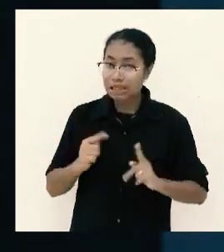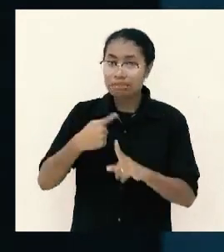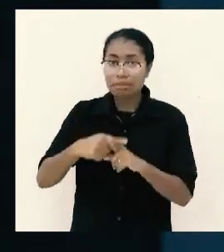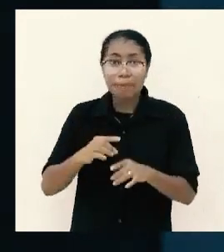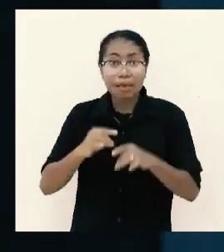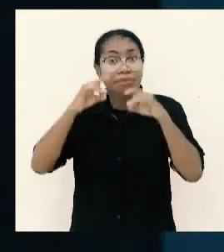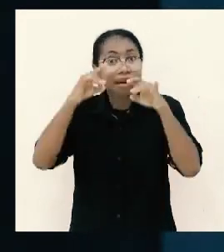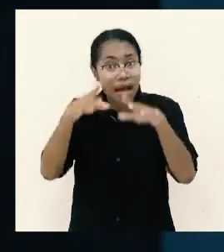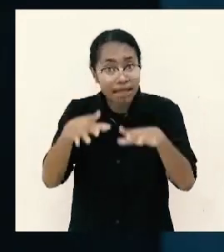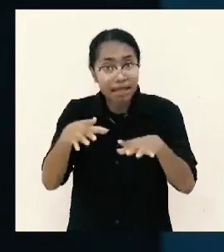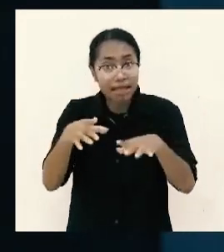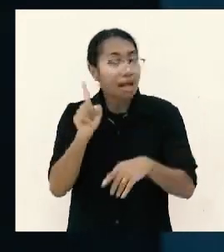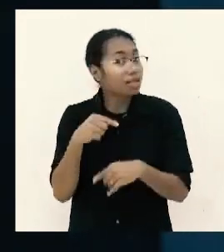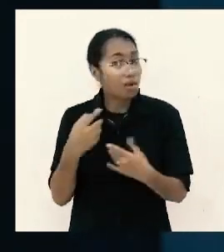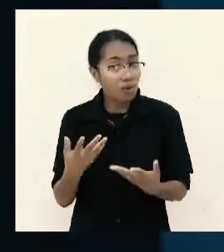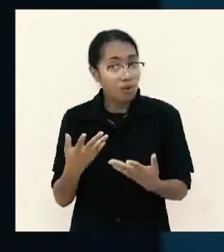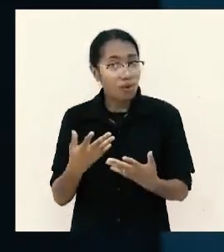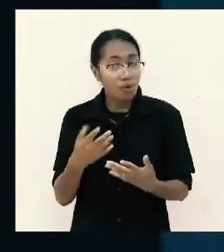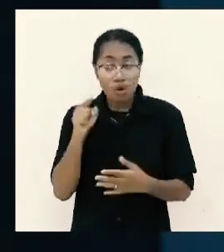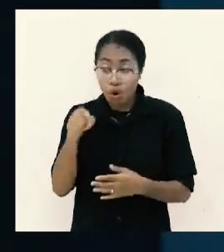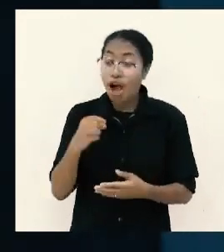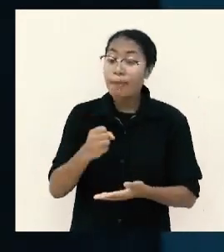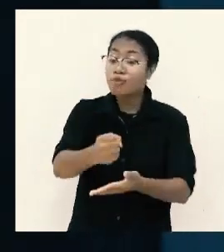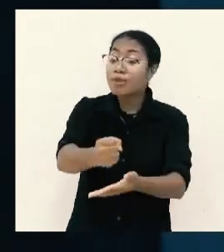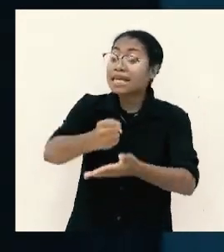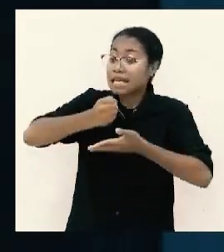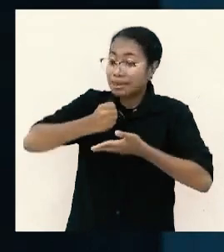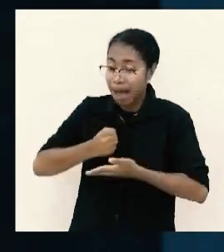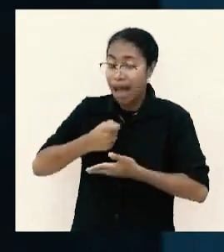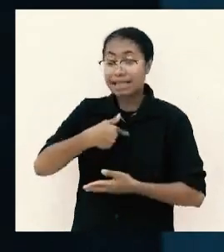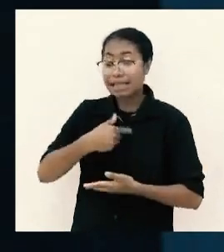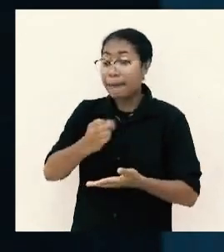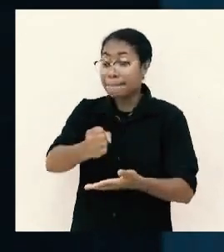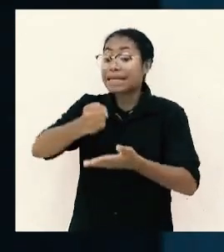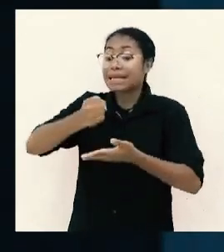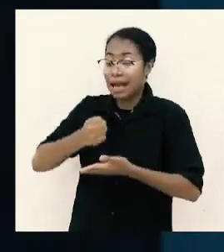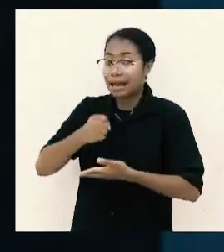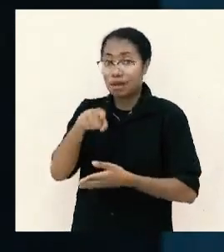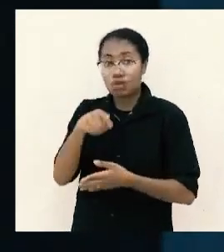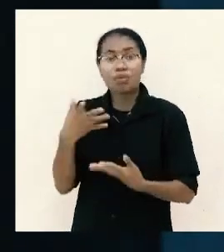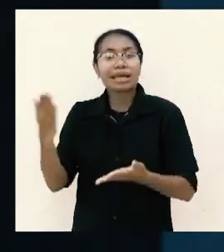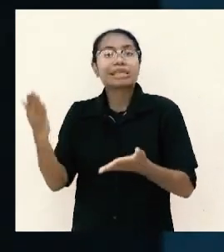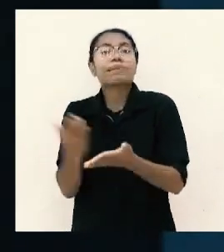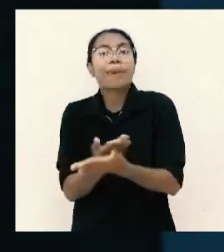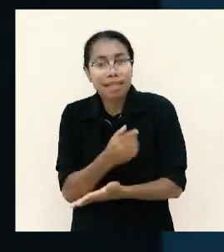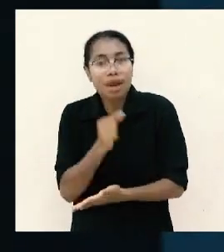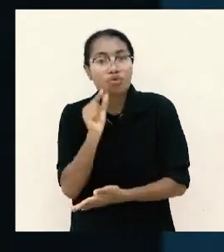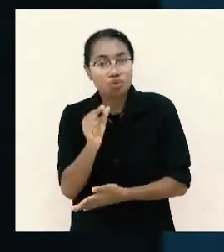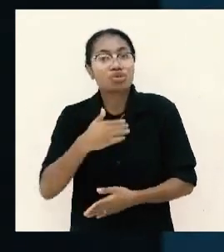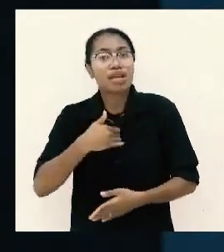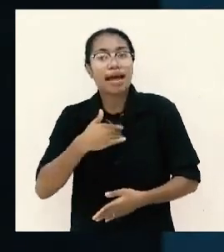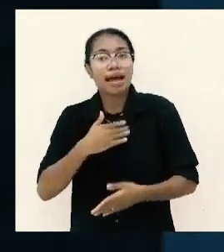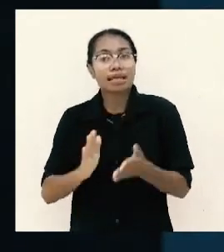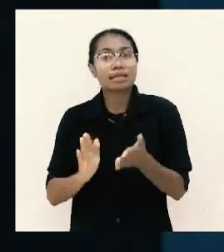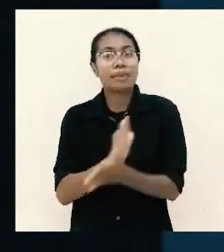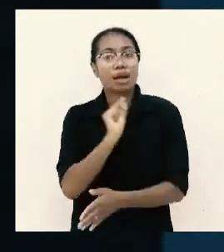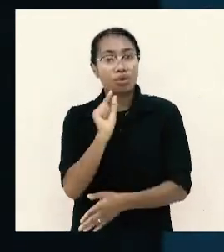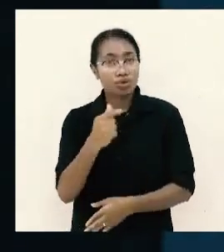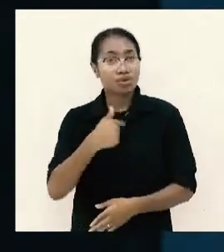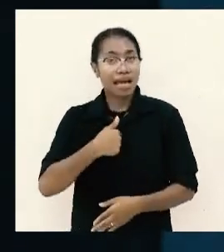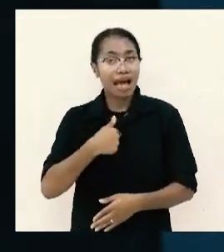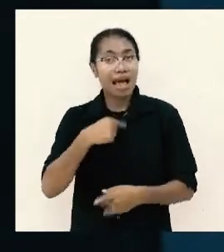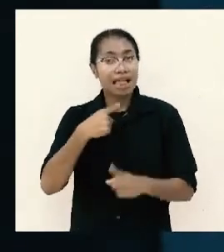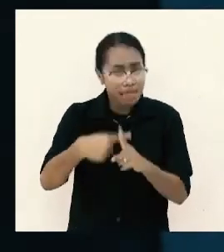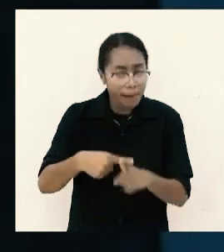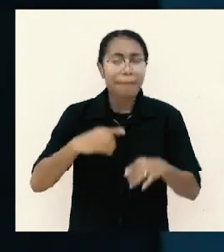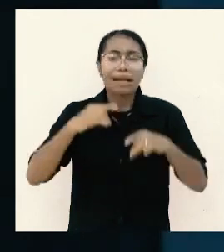dengan menerima apa yang saya berikan itu memberikan kesempatan kepada saya untuk lebih diberkati